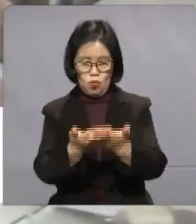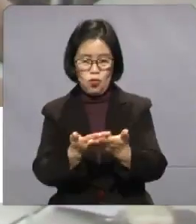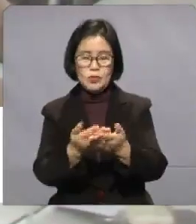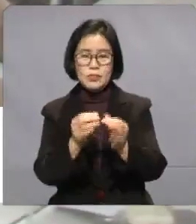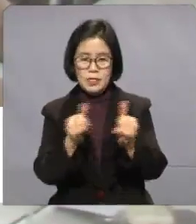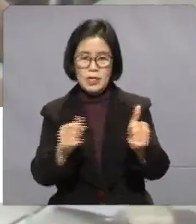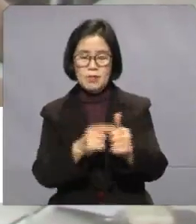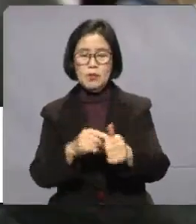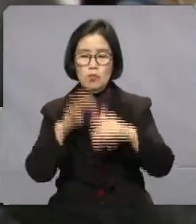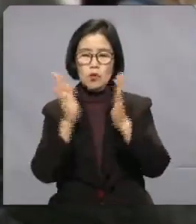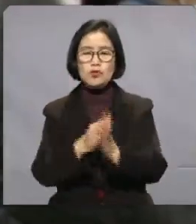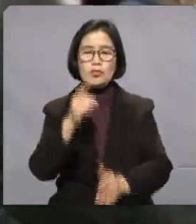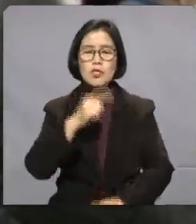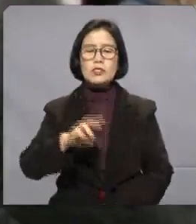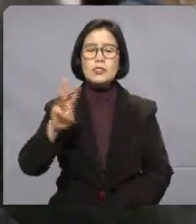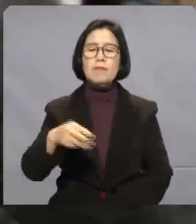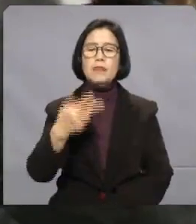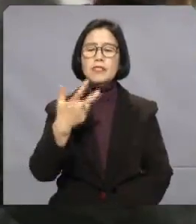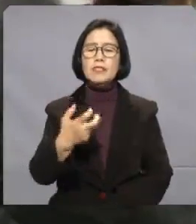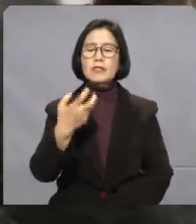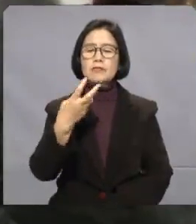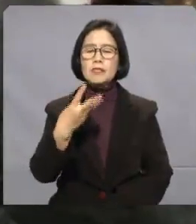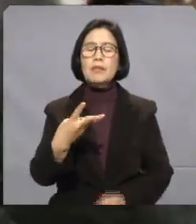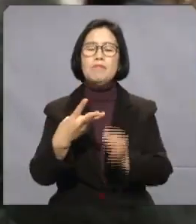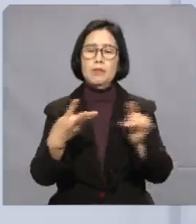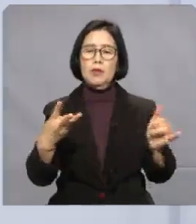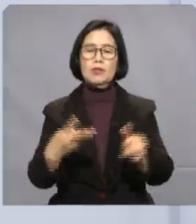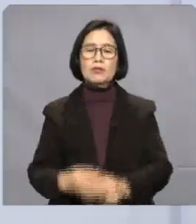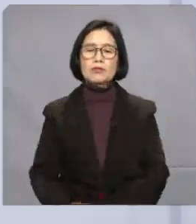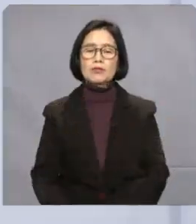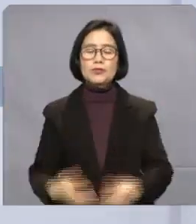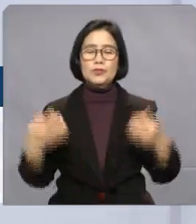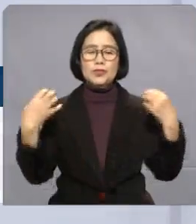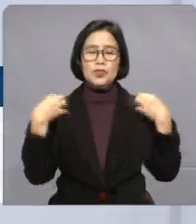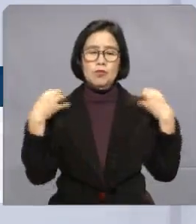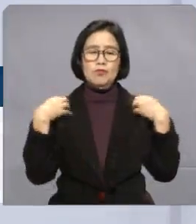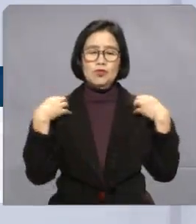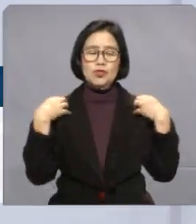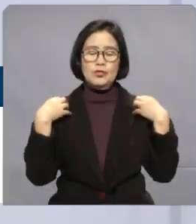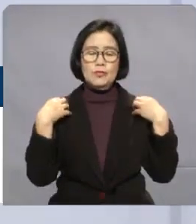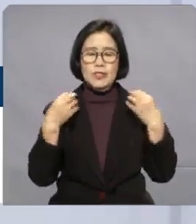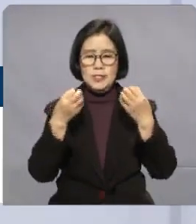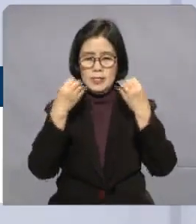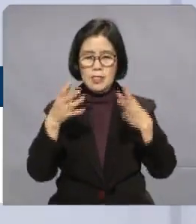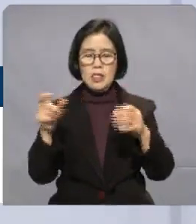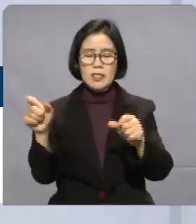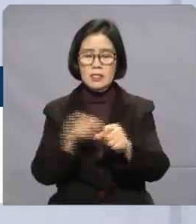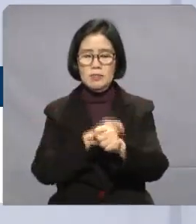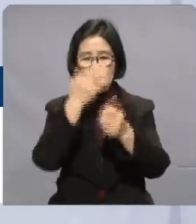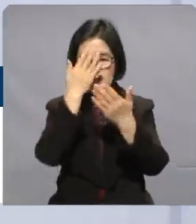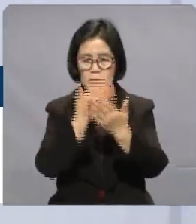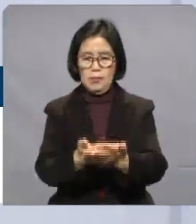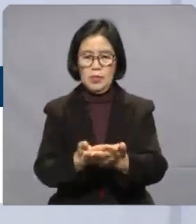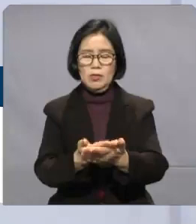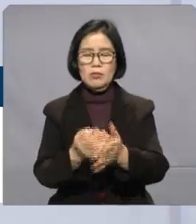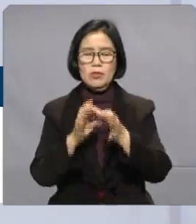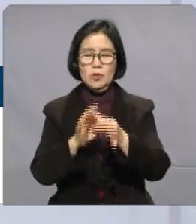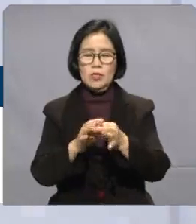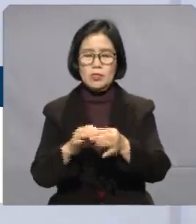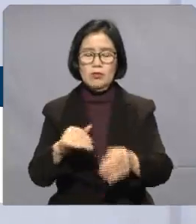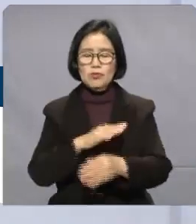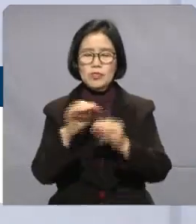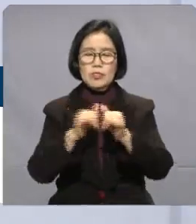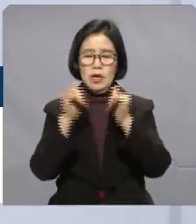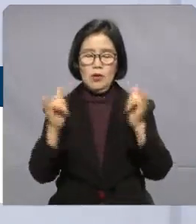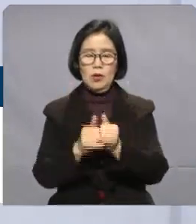대상자는 모두 1,373명입니다. 정부는 이번 신년 특별 사면 조치를 통해서 우리